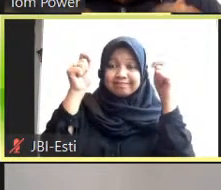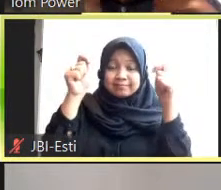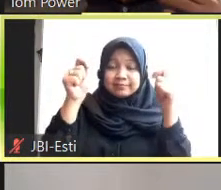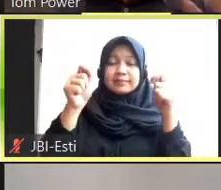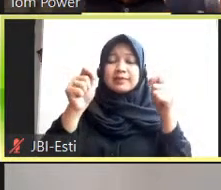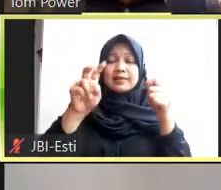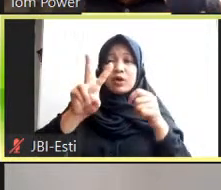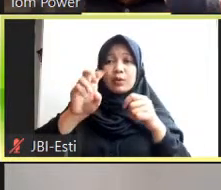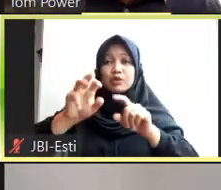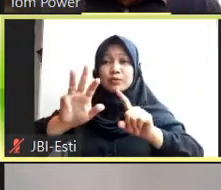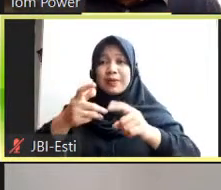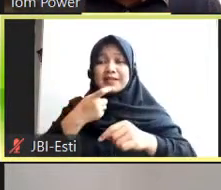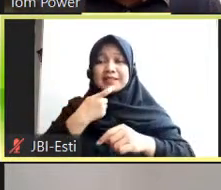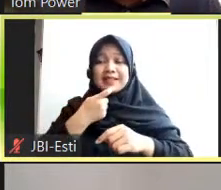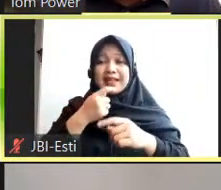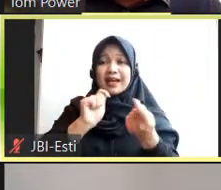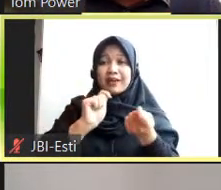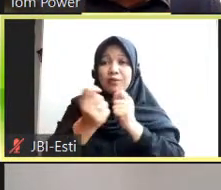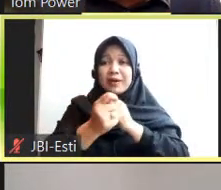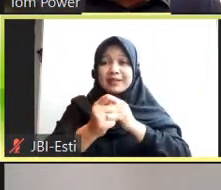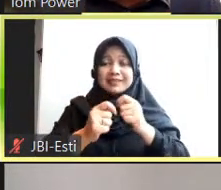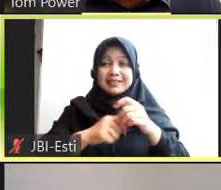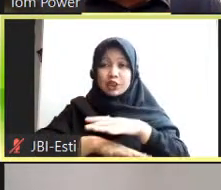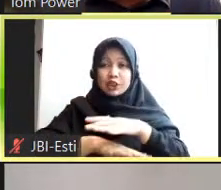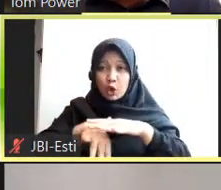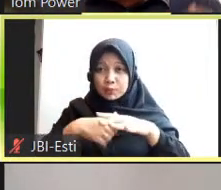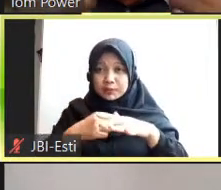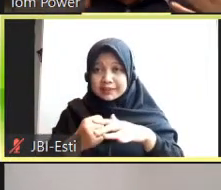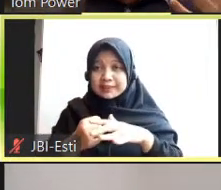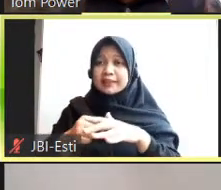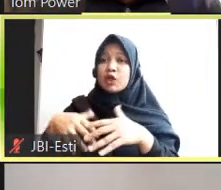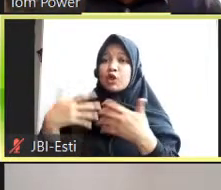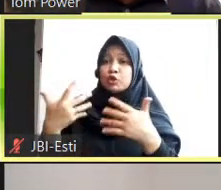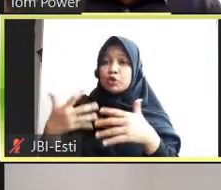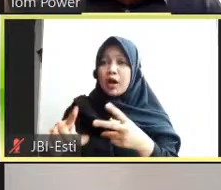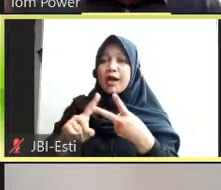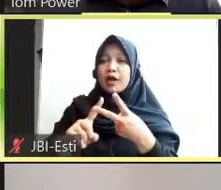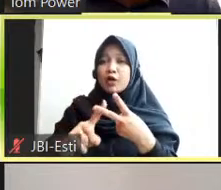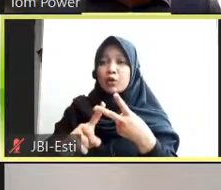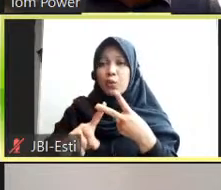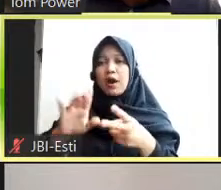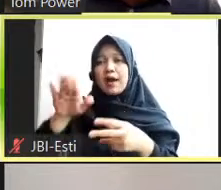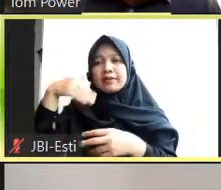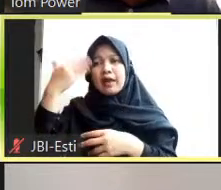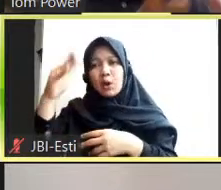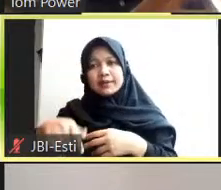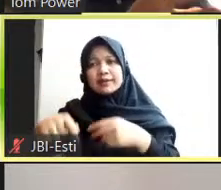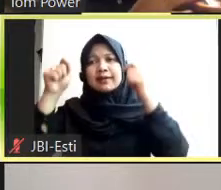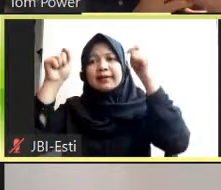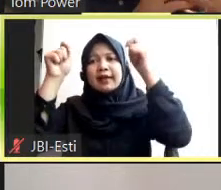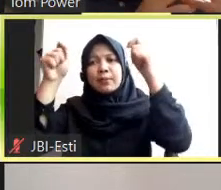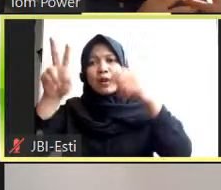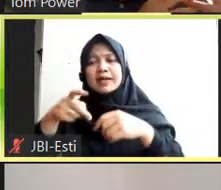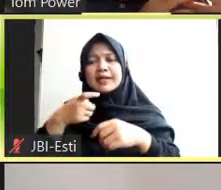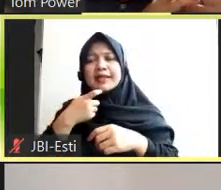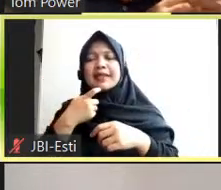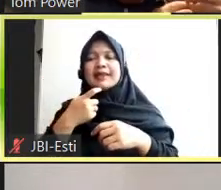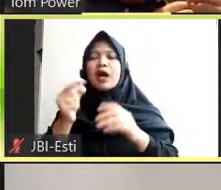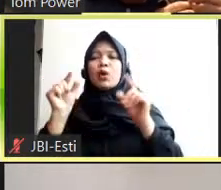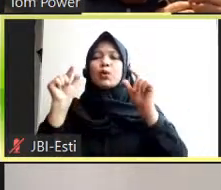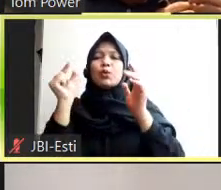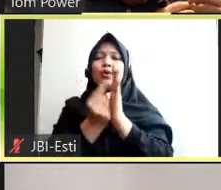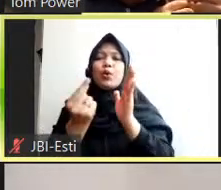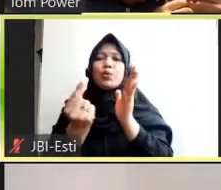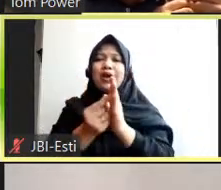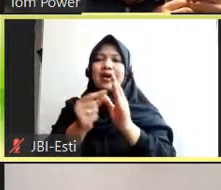kemudian tahun ini yang menentang Undang-Undang Cipta Kerja, kita harus tarik ke belakang. Kita tarik ke